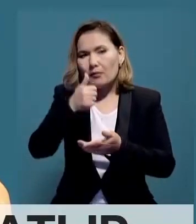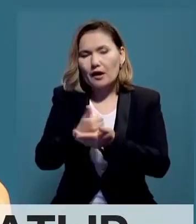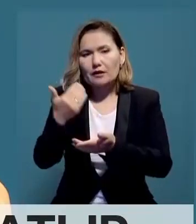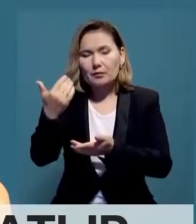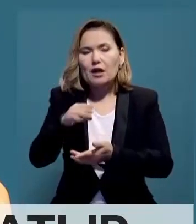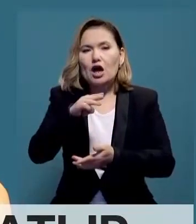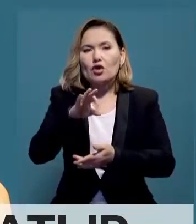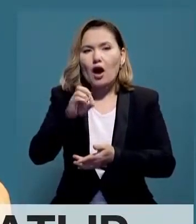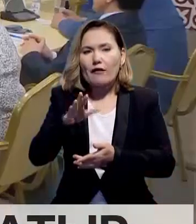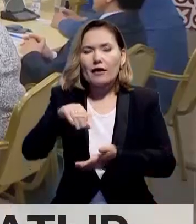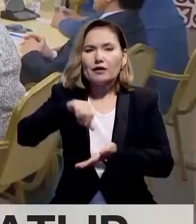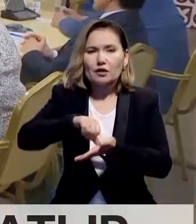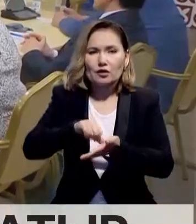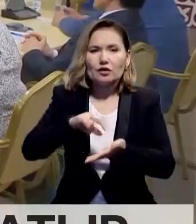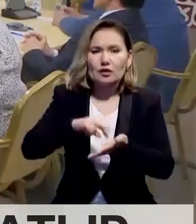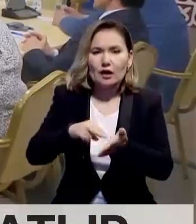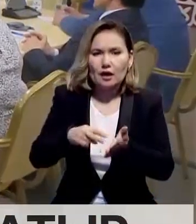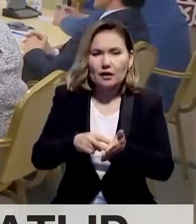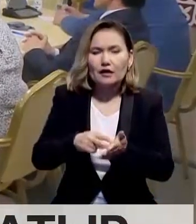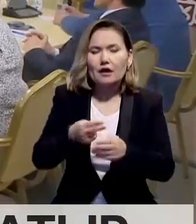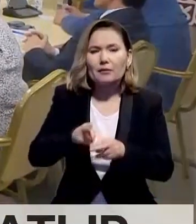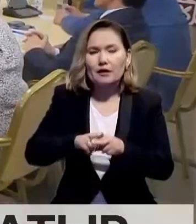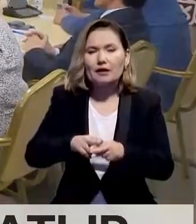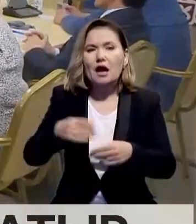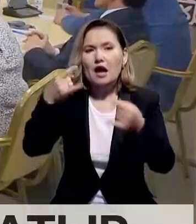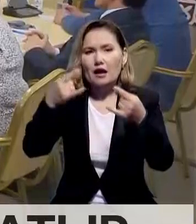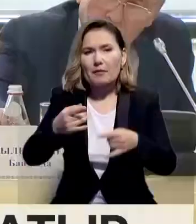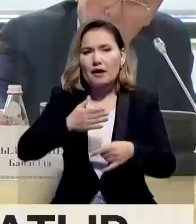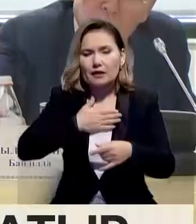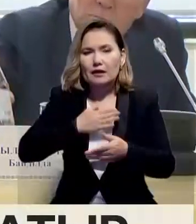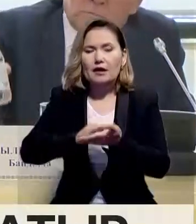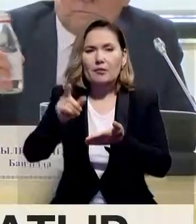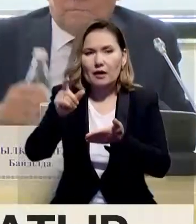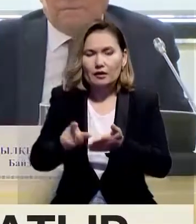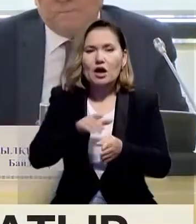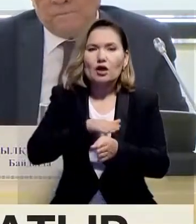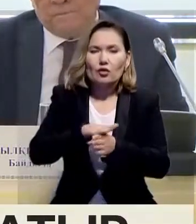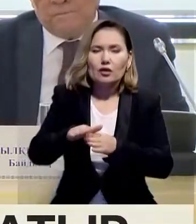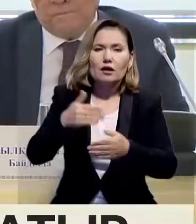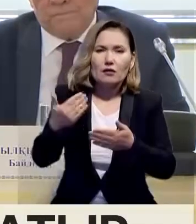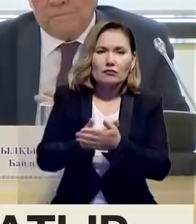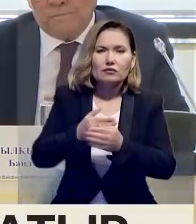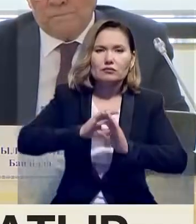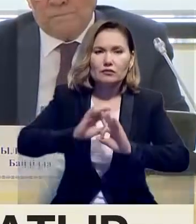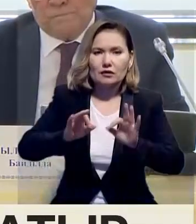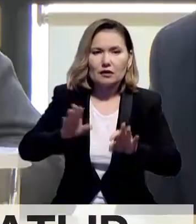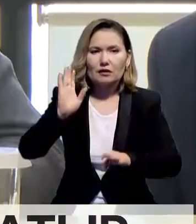басшысы Қасым Жомарт Тоқаев қатысады деп жоспарланған. Арнамыздың тілшілері шарадан толыққанды ақпарат таратады.